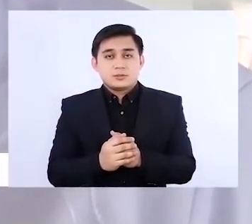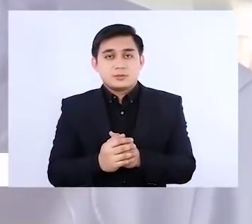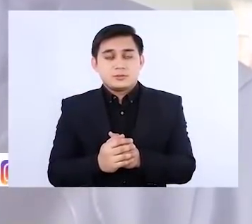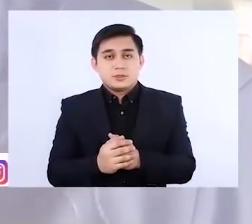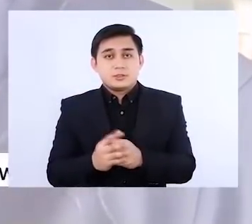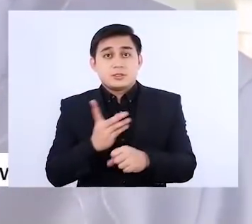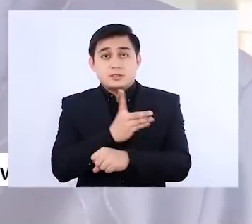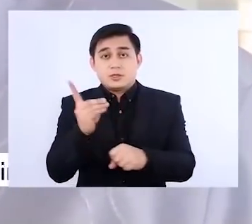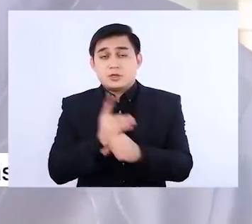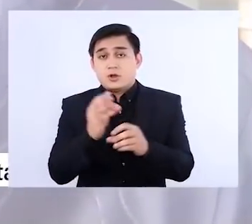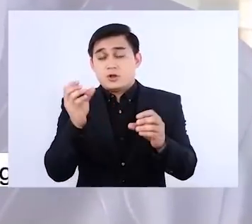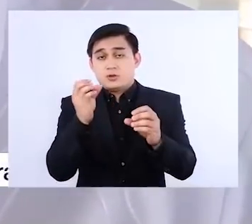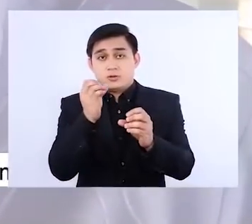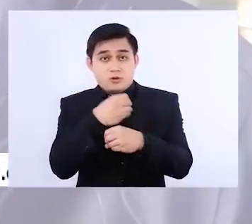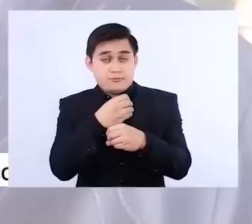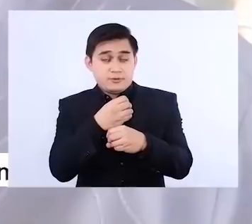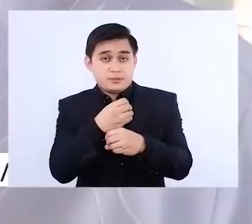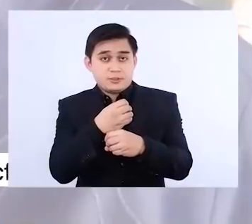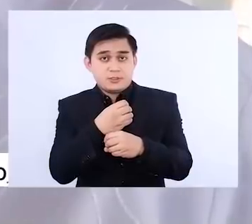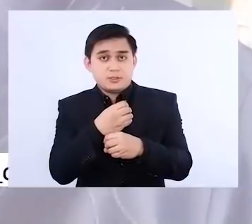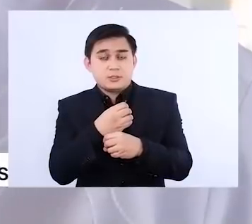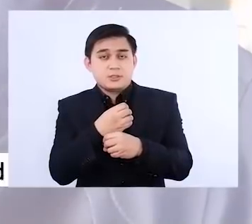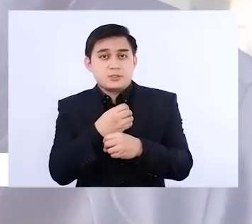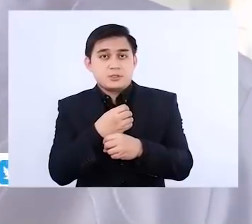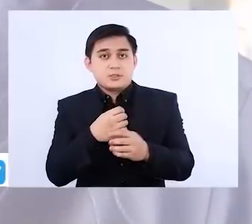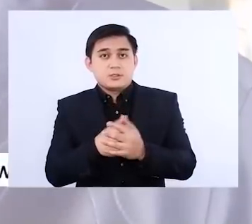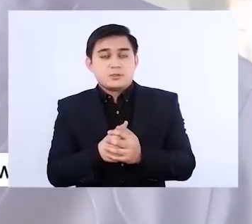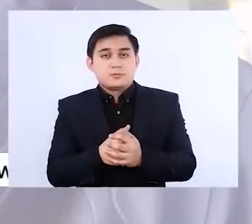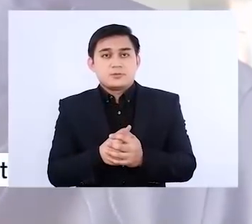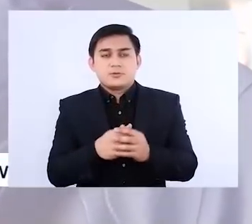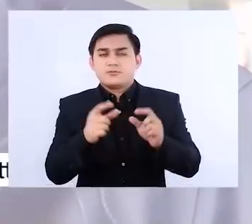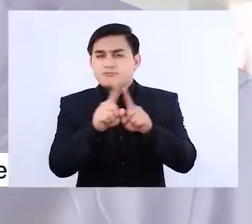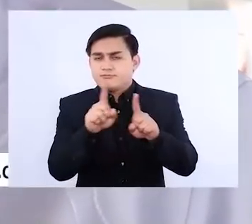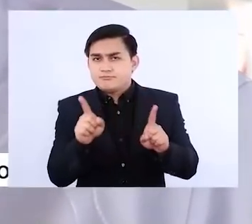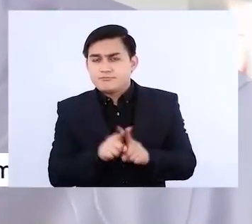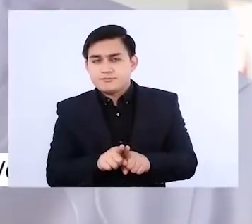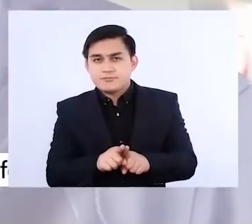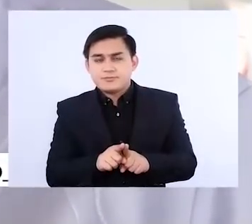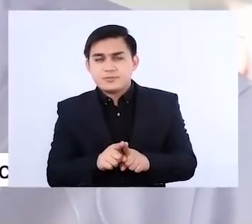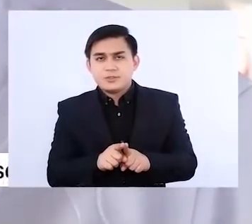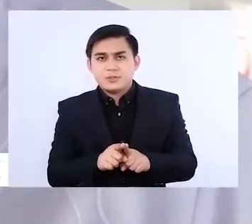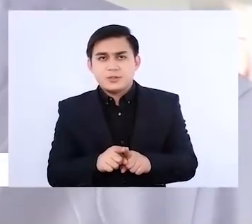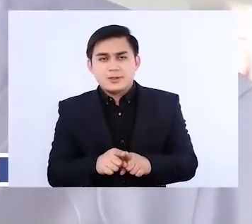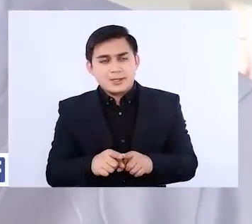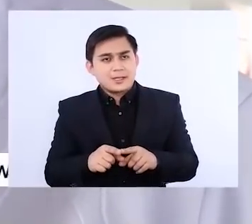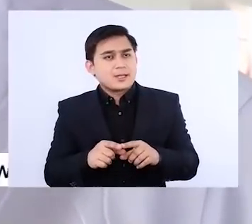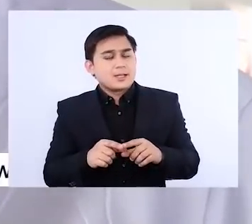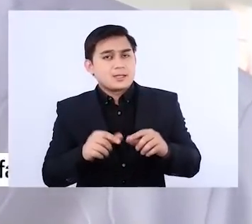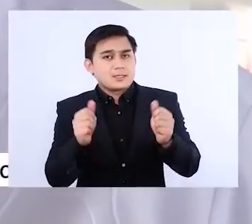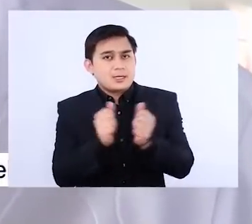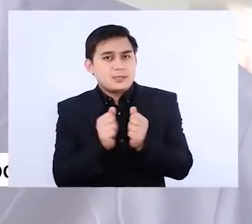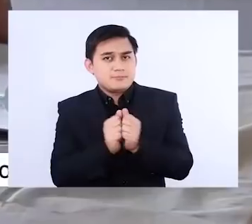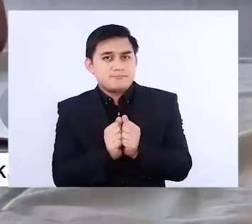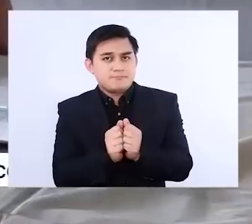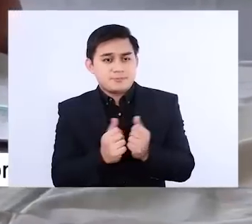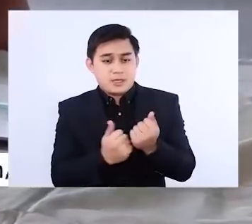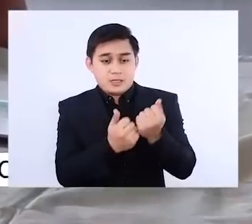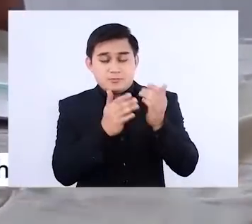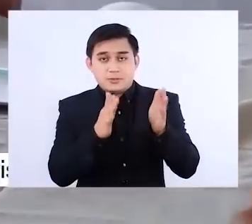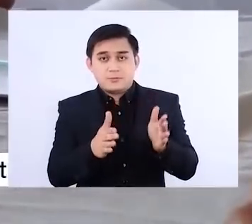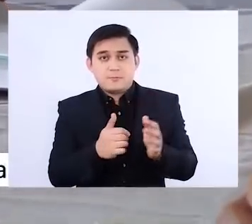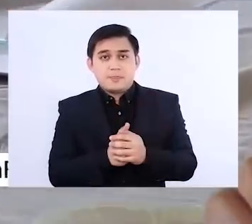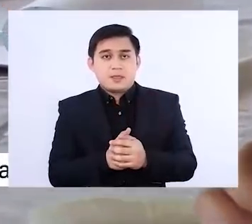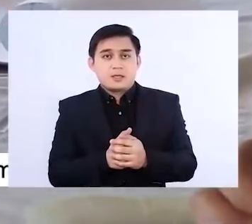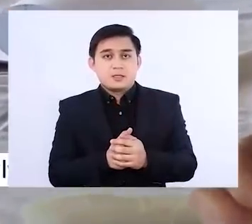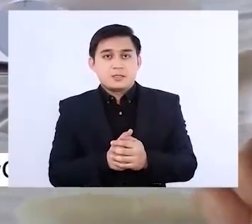tanggapan po sa sentral. Kaya kasama rin po natin yung kanilang mga pinagkatiwalaan.